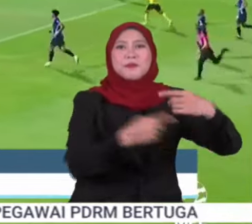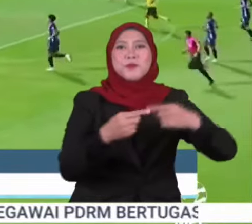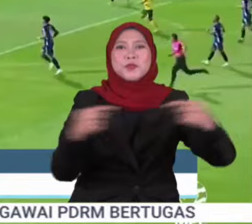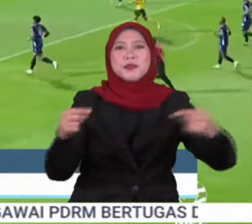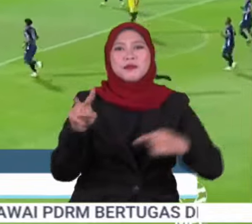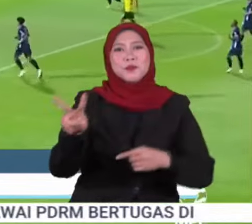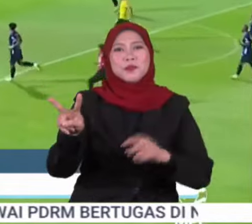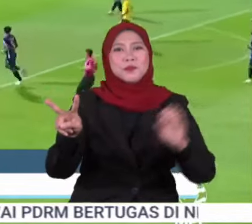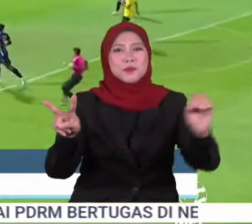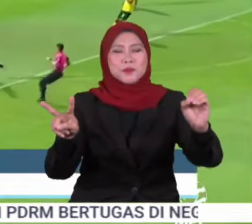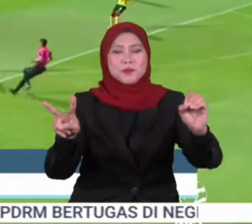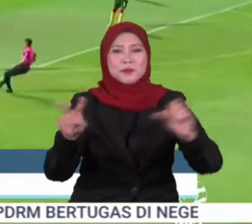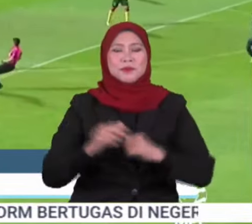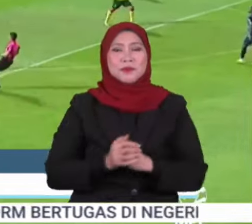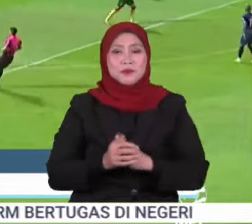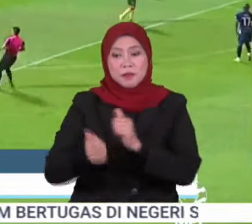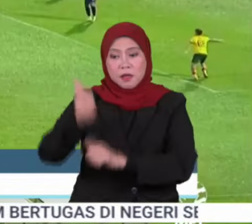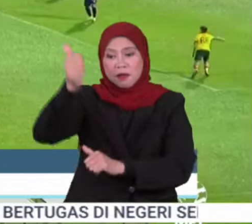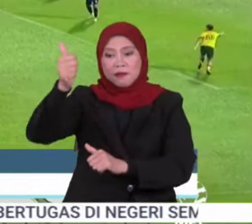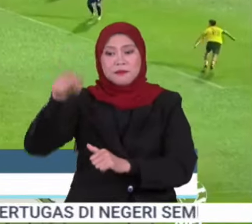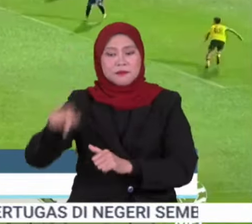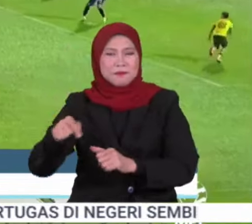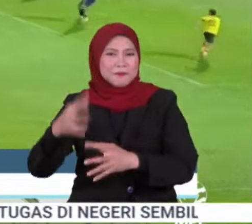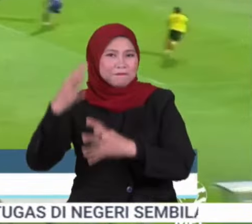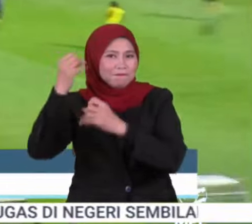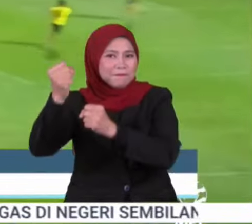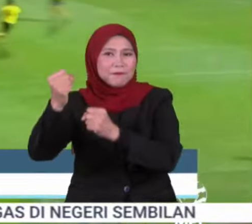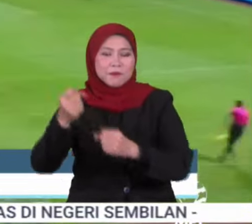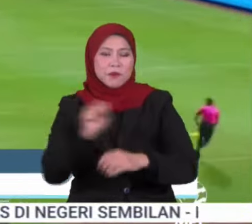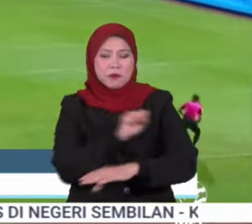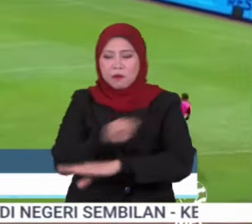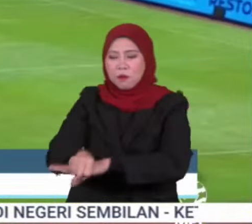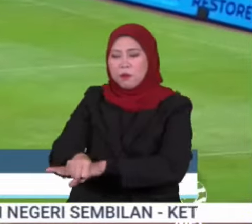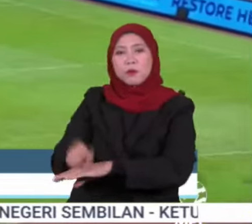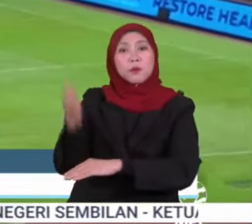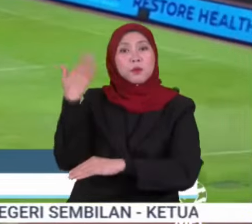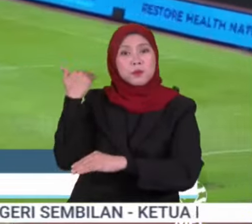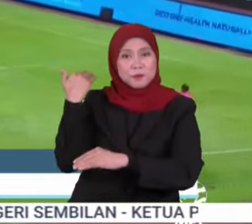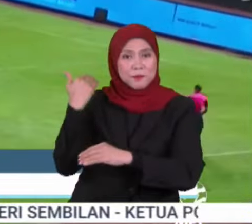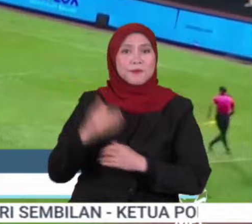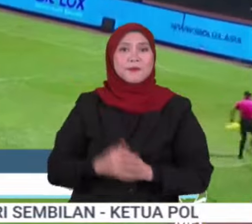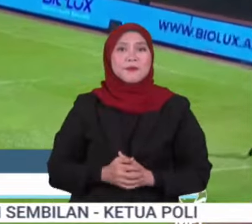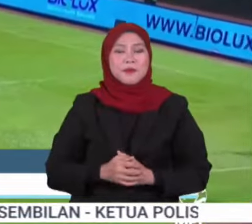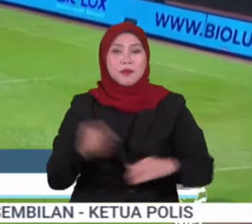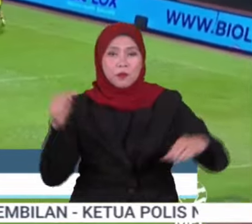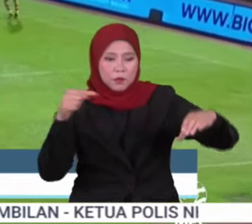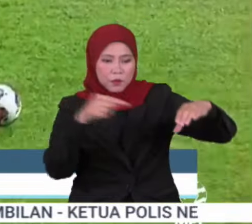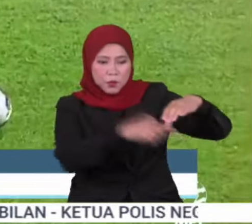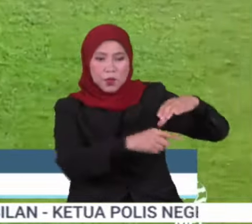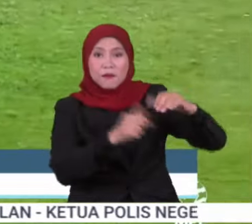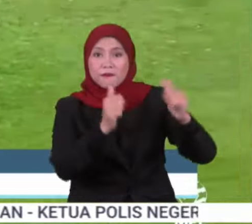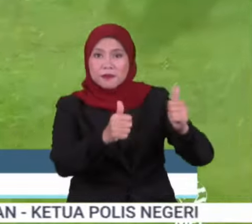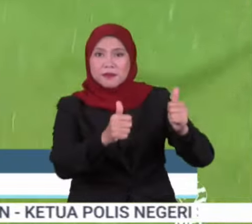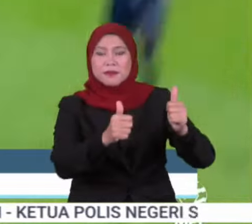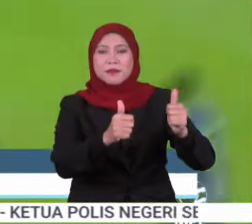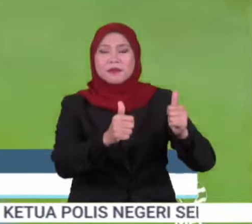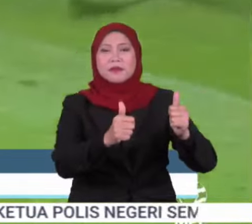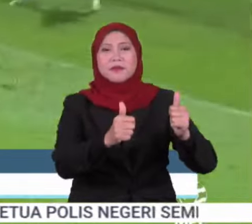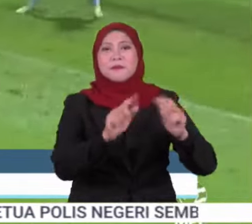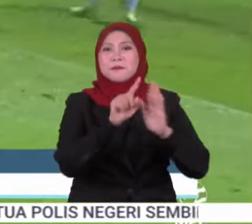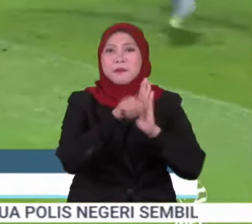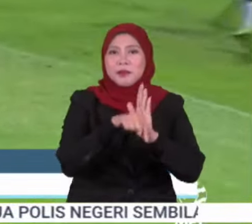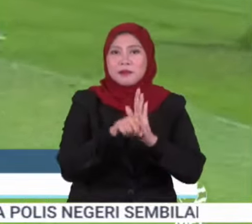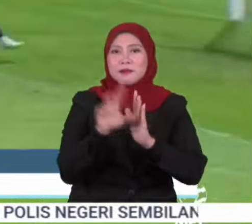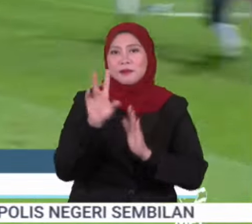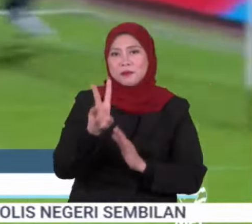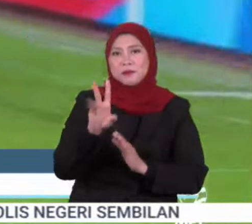keputusan 2-0. Kemenangan itu umpama balas dendam susulan tewas kepada skuad sama pada awal musim. Gol pendahulu perlawanan bagaimanapun hanya muncul pada